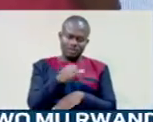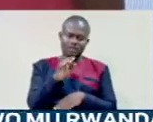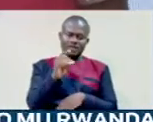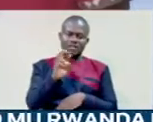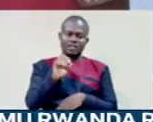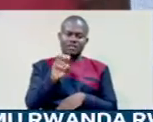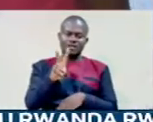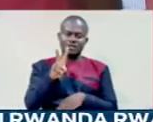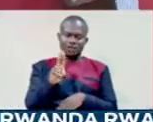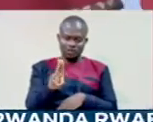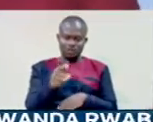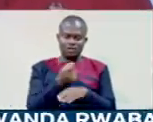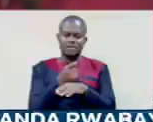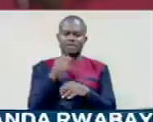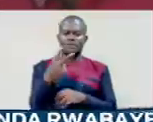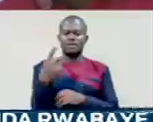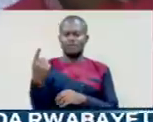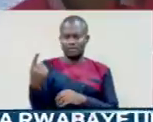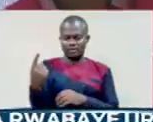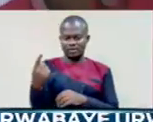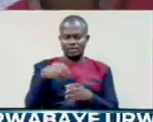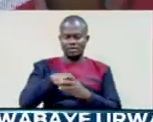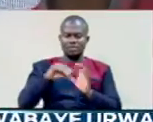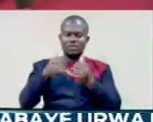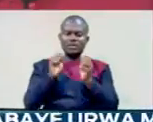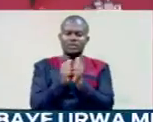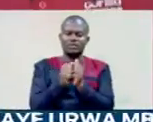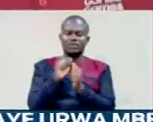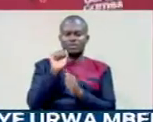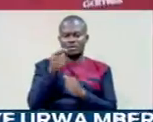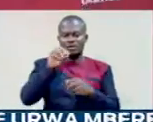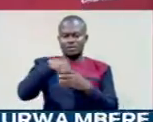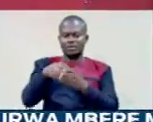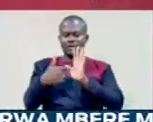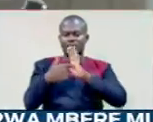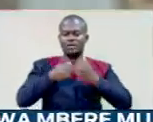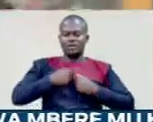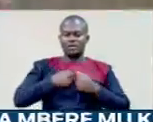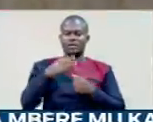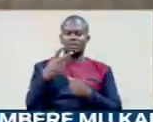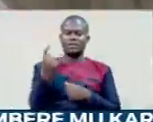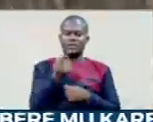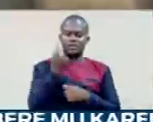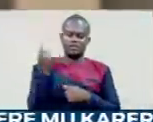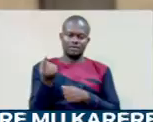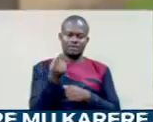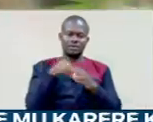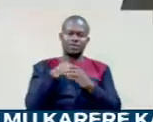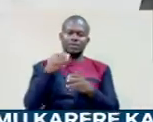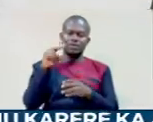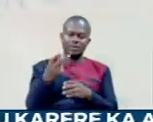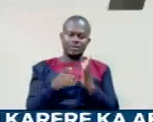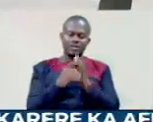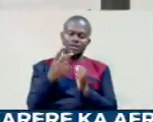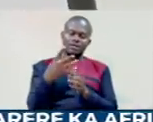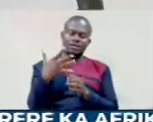mbere amasegonda agera kuri 21. Naho mu bakinnyi 10 ba mbere hakaba hari kugaragaramo abanyarwanda babiri gusa. Kuri wa kabiri tariki